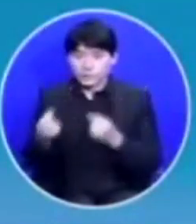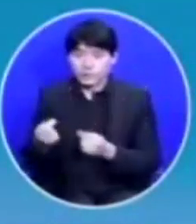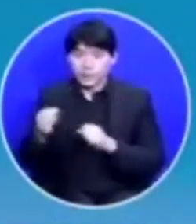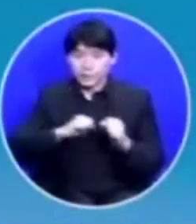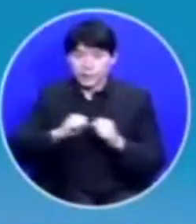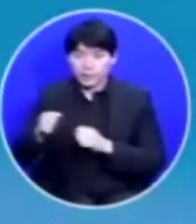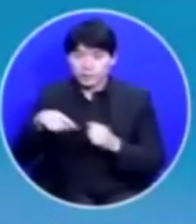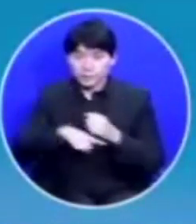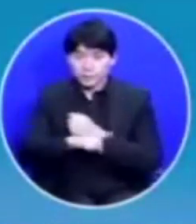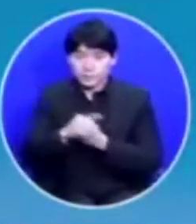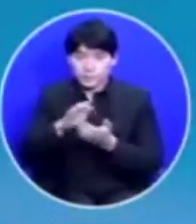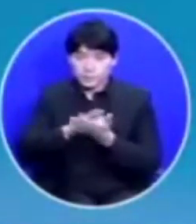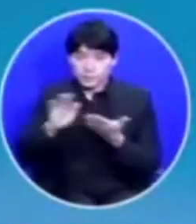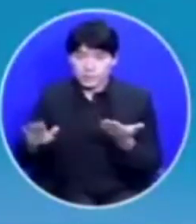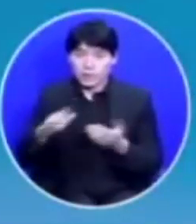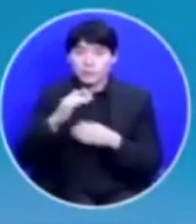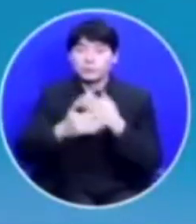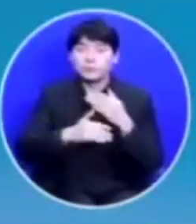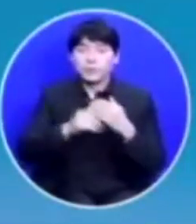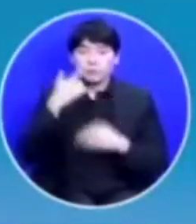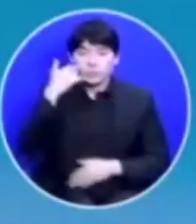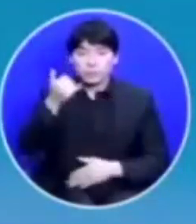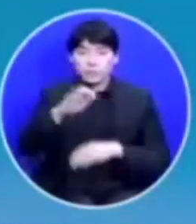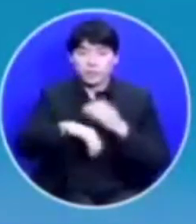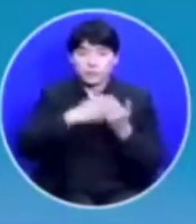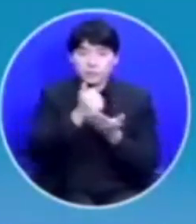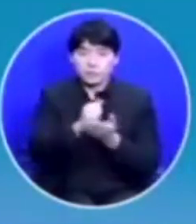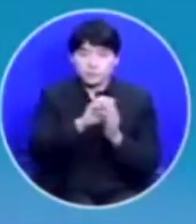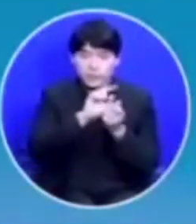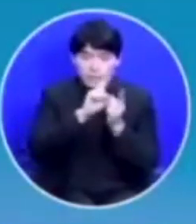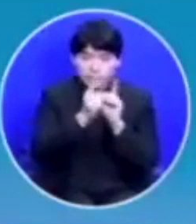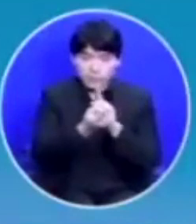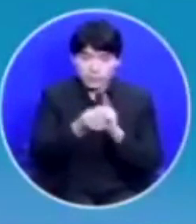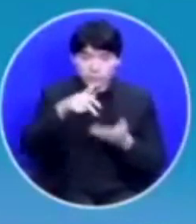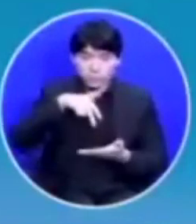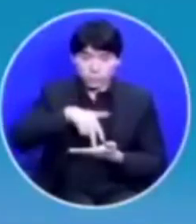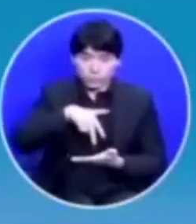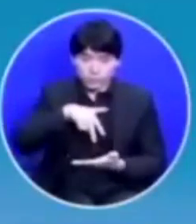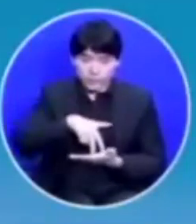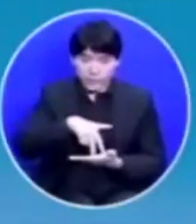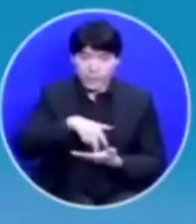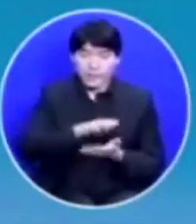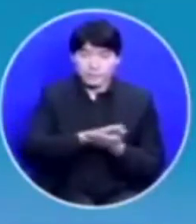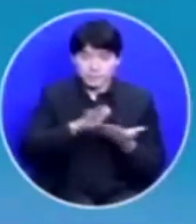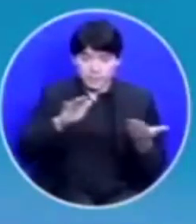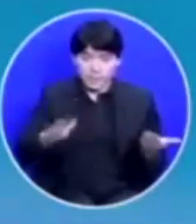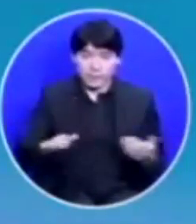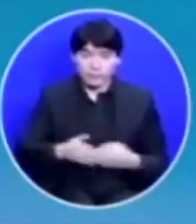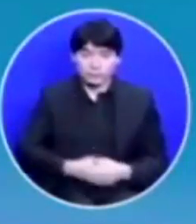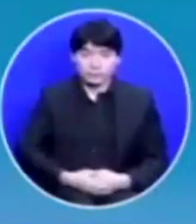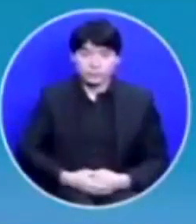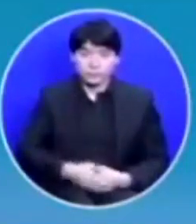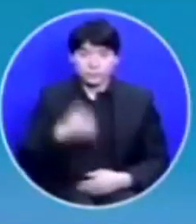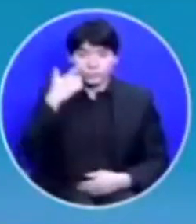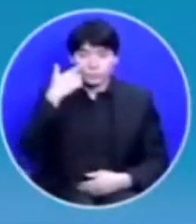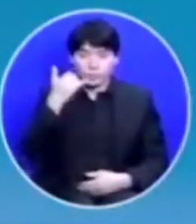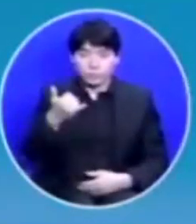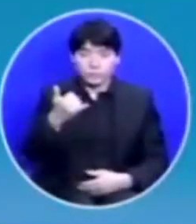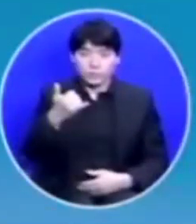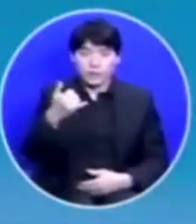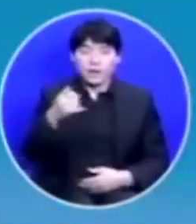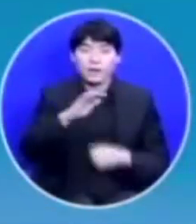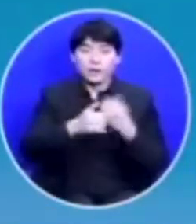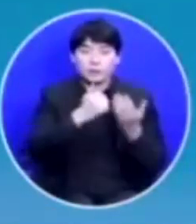부모는 하나님을 대신하는 존재입니다 그 점을 부모가 명심해 1 부모와 하나님은 하나라는